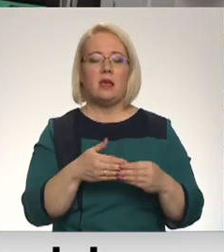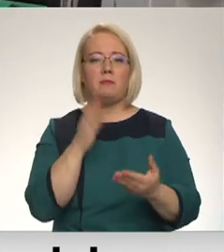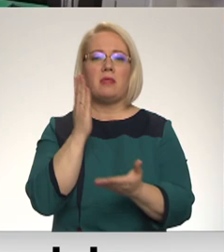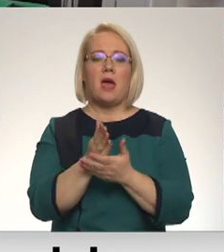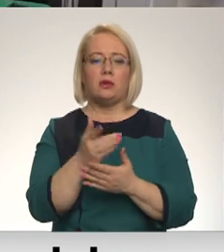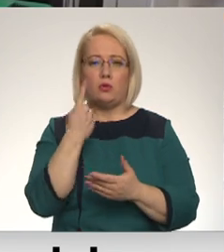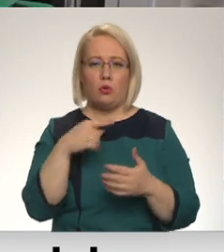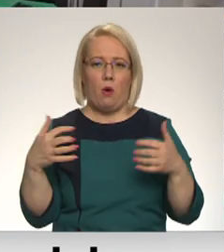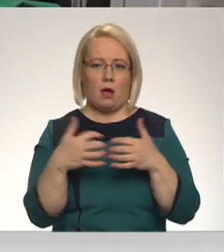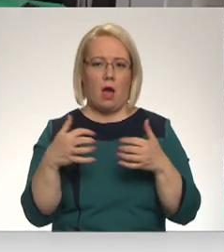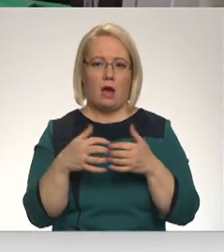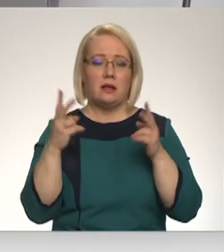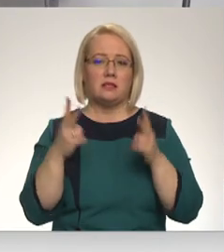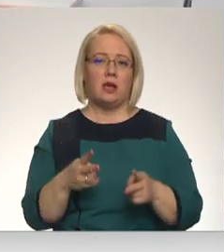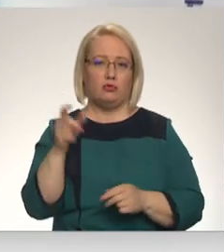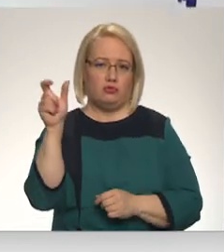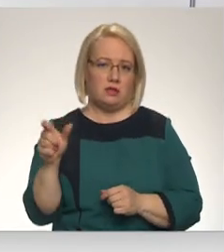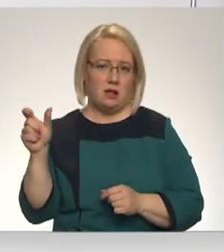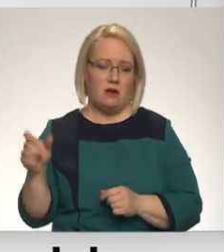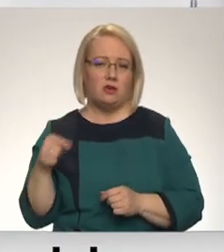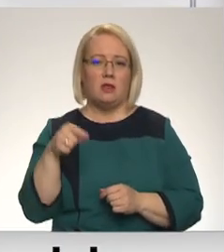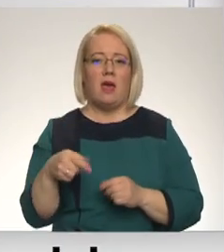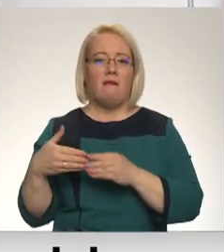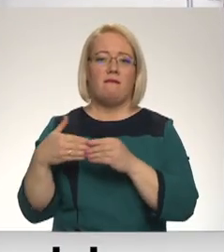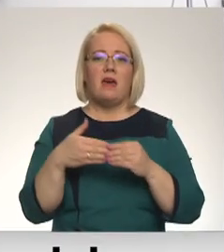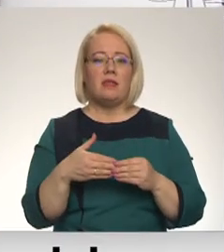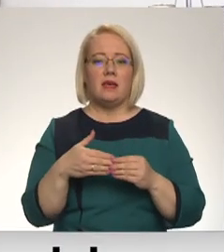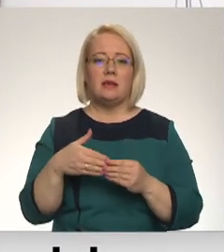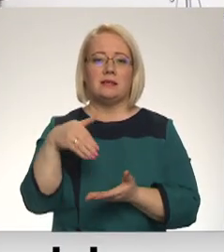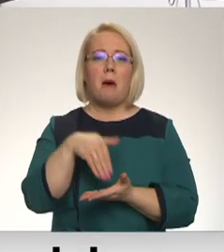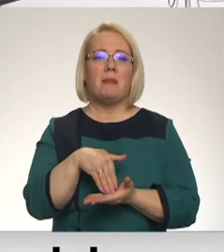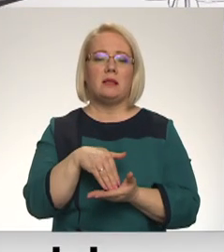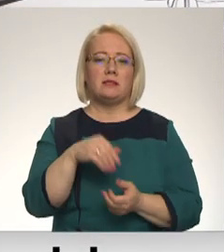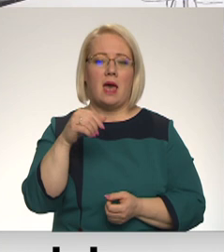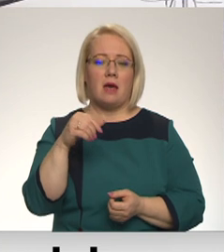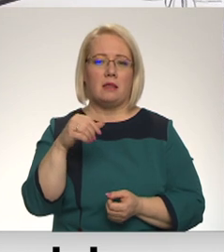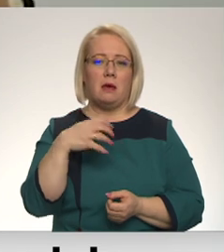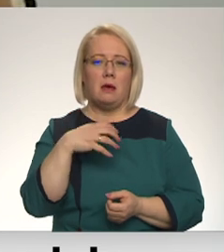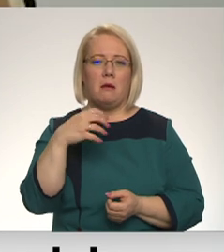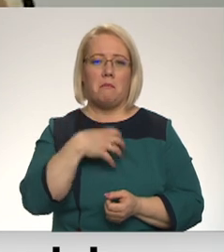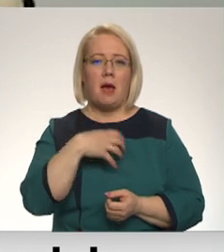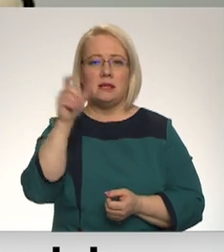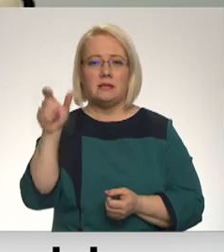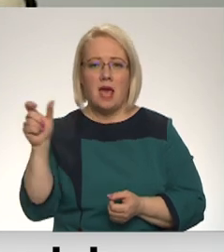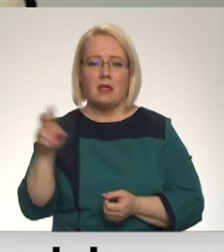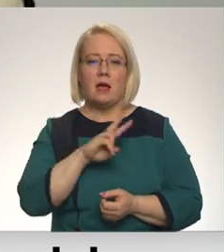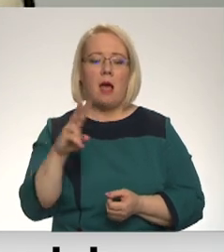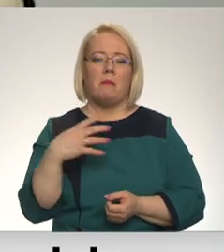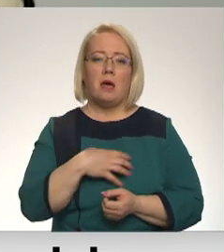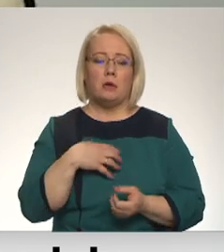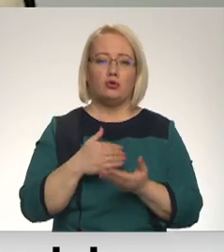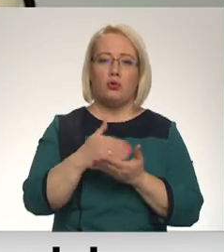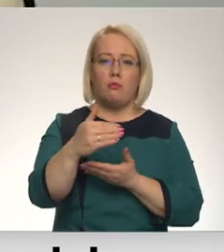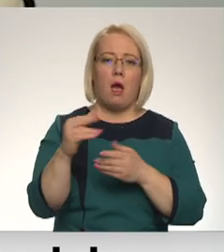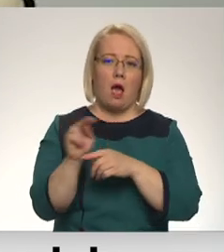kardarbības zonas cietušos. Šeit jau vedīs stabilizēts pacients, kuriem ir nepieciešama turpmāk